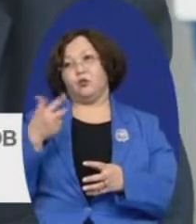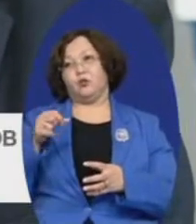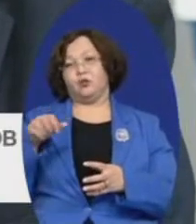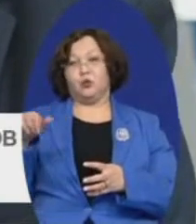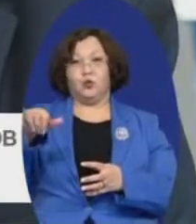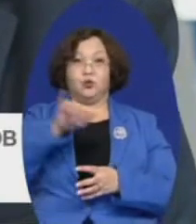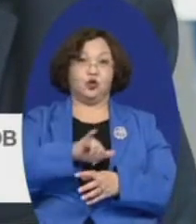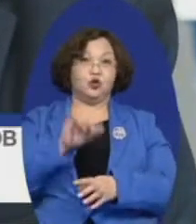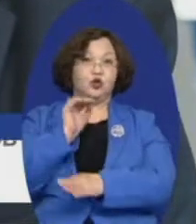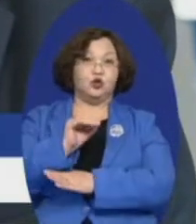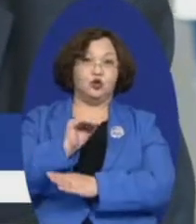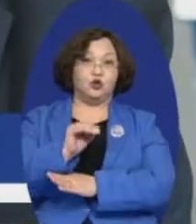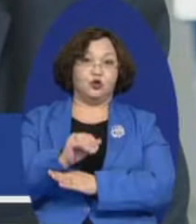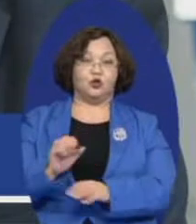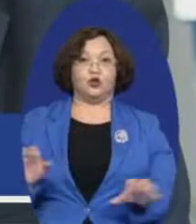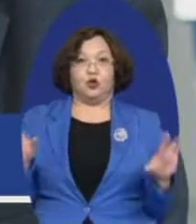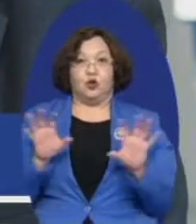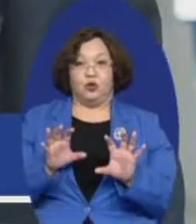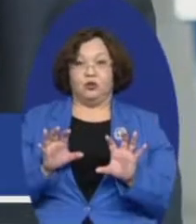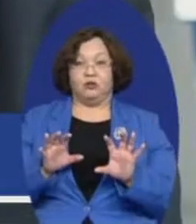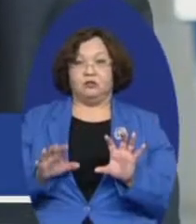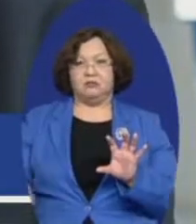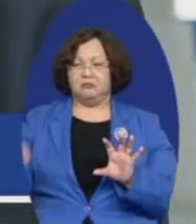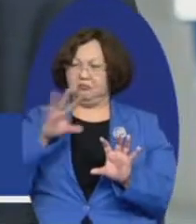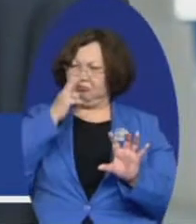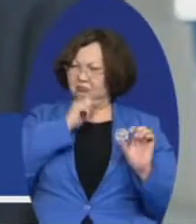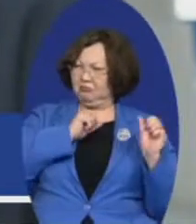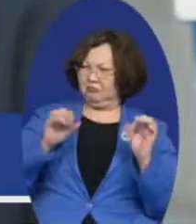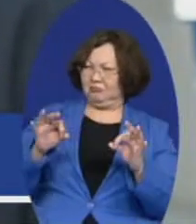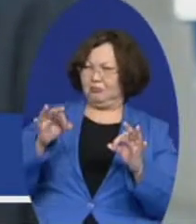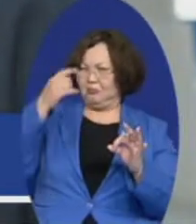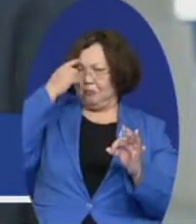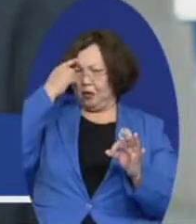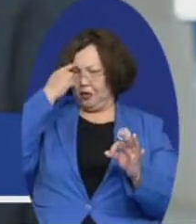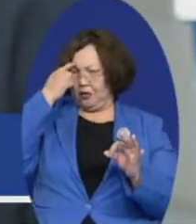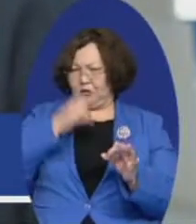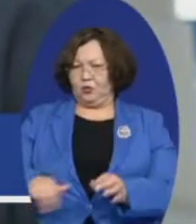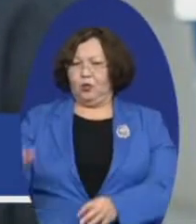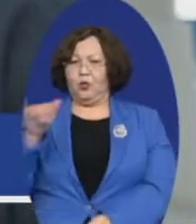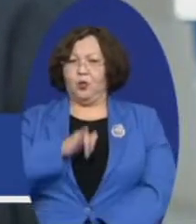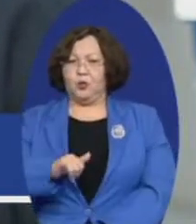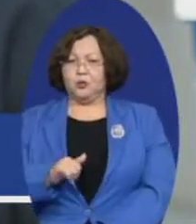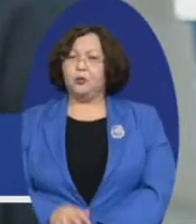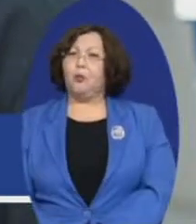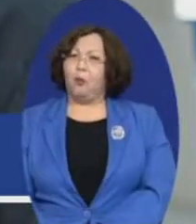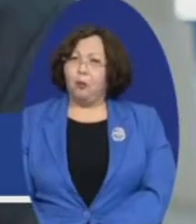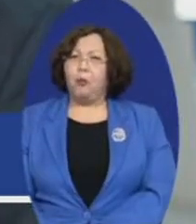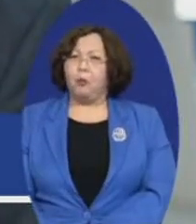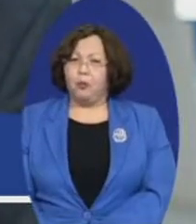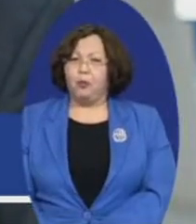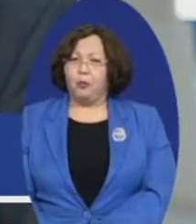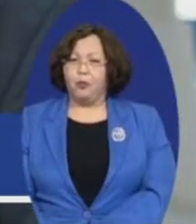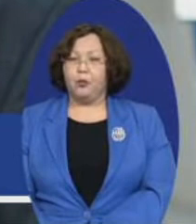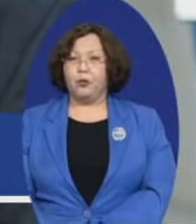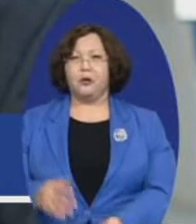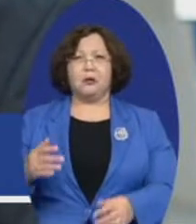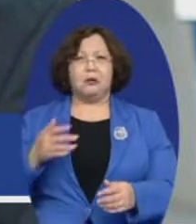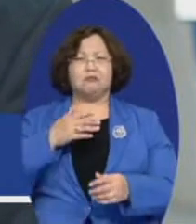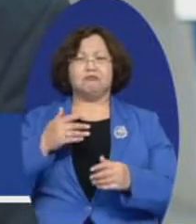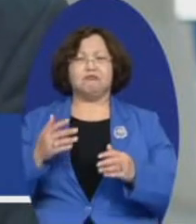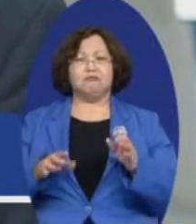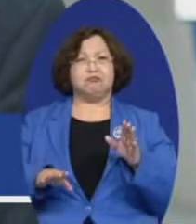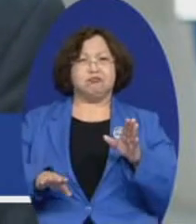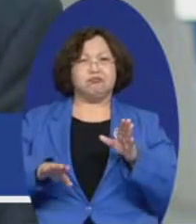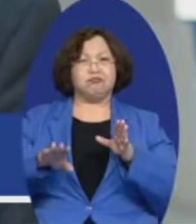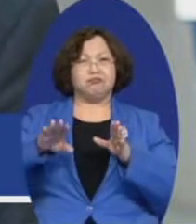орны төлөөлөгчд оролцоод тэднэр хүртэл гайхлаа шүү дээ. Монголчууд ч үгүй юу болсон ийм одоо төвшилттэй